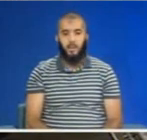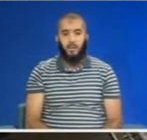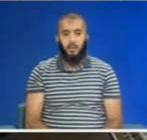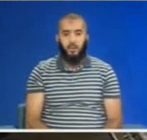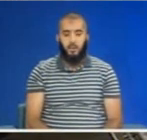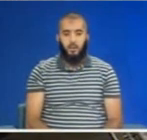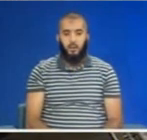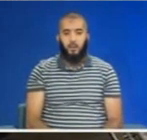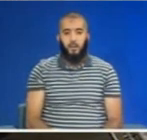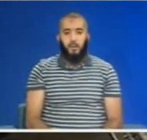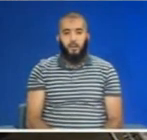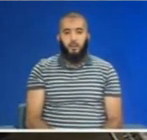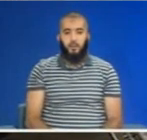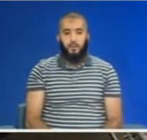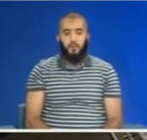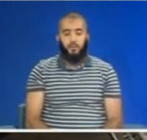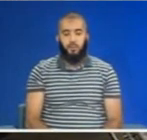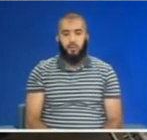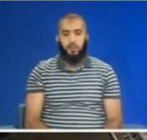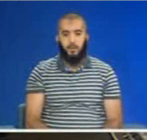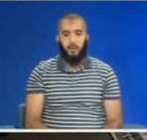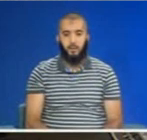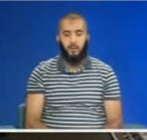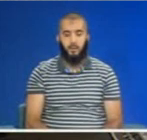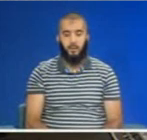طيب فيه اتصال يا يونس. نعم